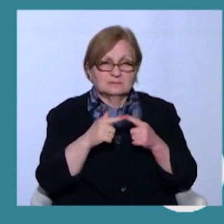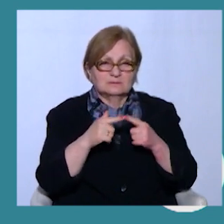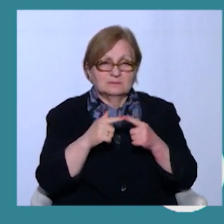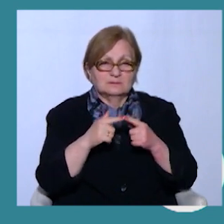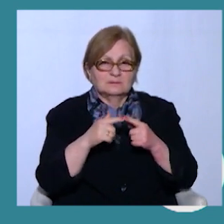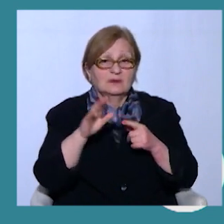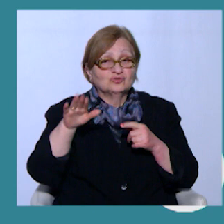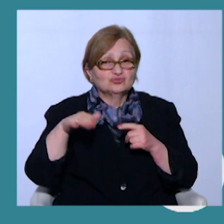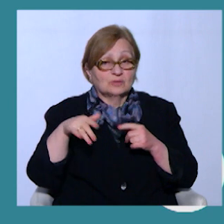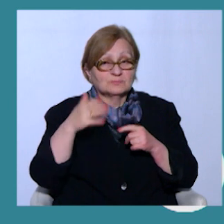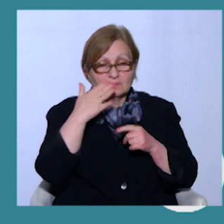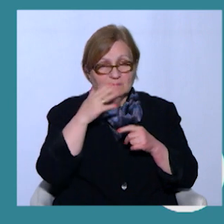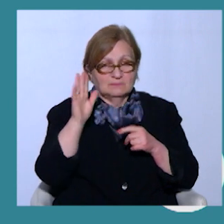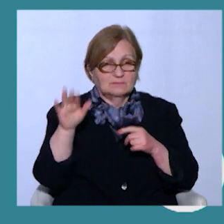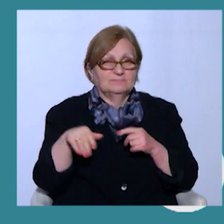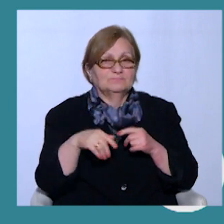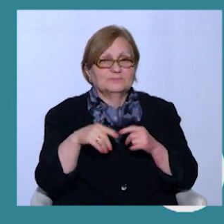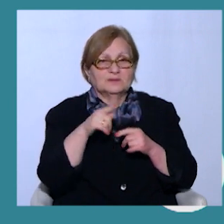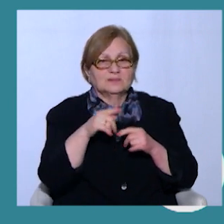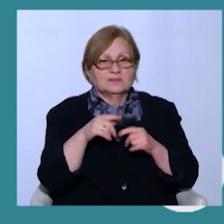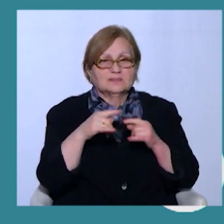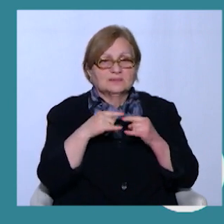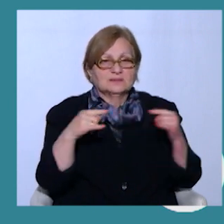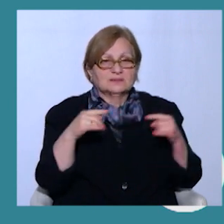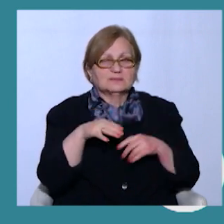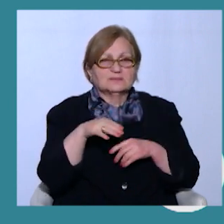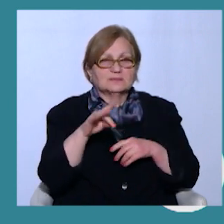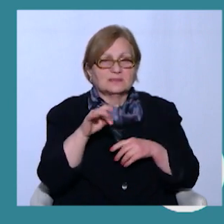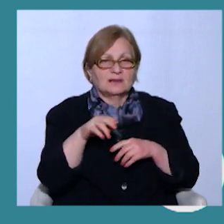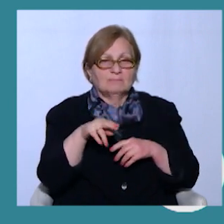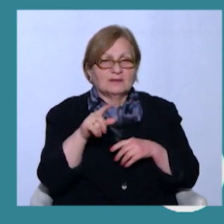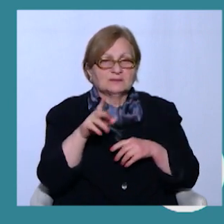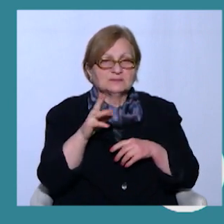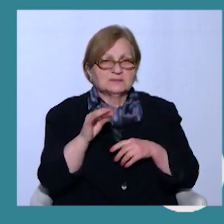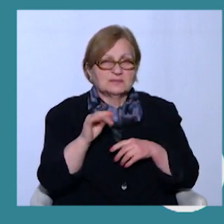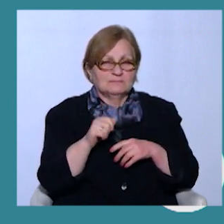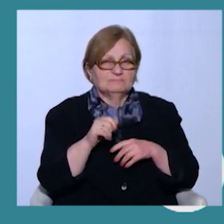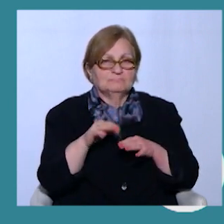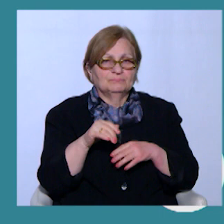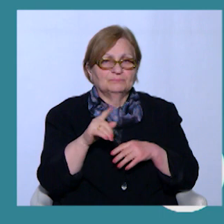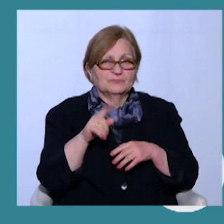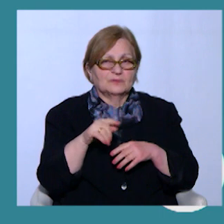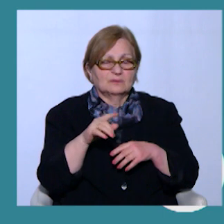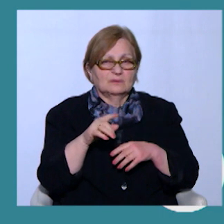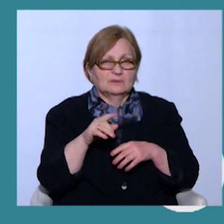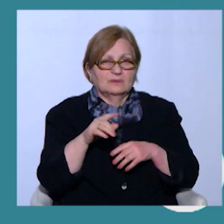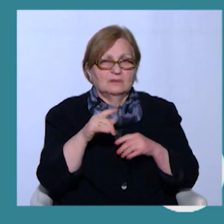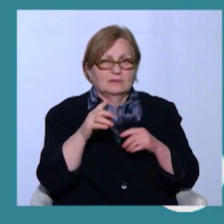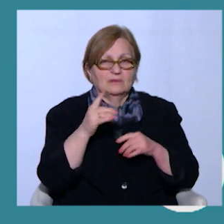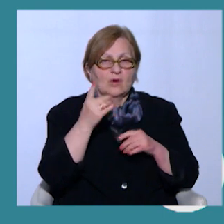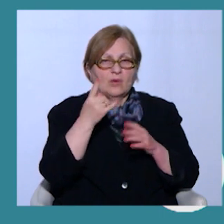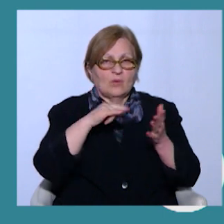ამას შემდეგ გაკვეთილზე ვისწავლით, არის ტრაპეცია და მის მასზე ძალიან ბევრს გავიგებთ. ანუ რომ ჩვენ უკვე ვიცით, რომ ოთხკუთხედებს,